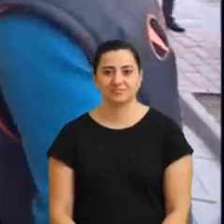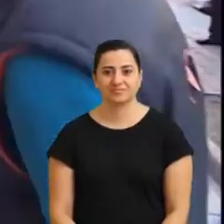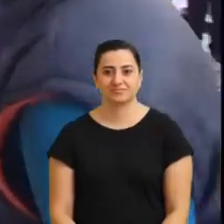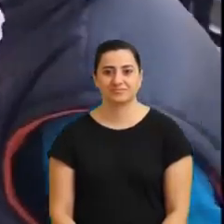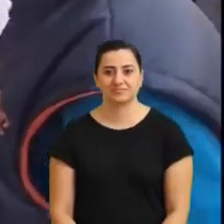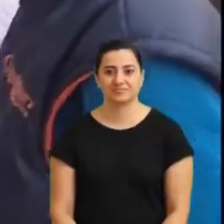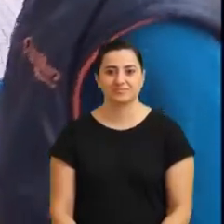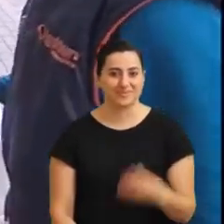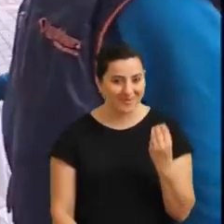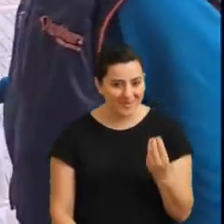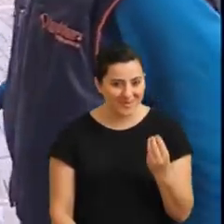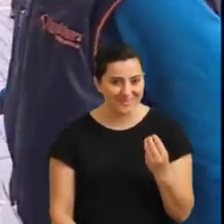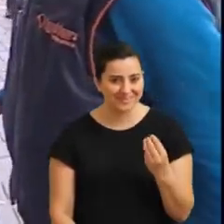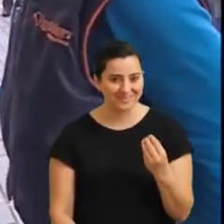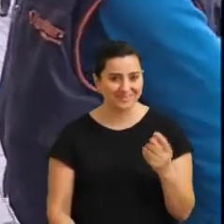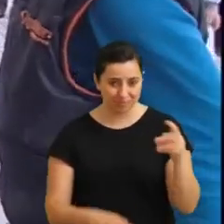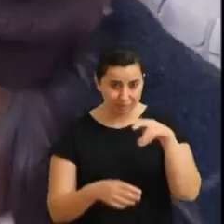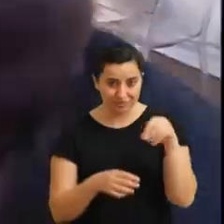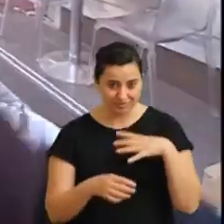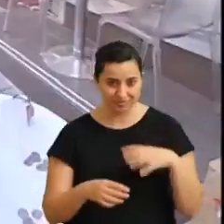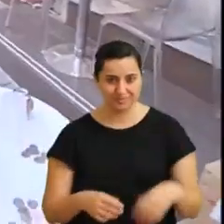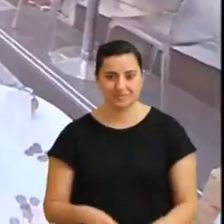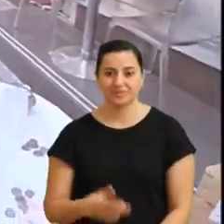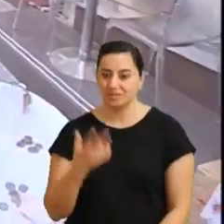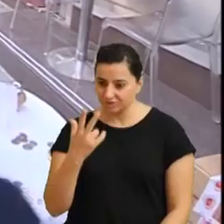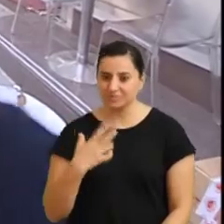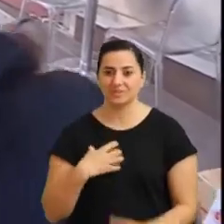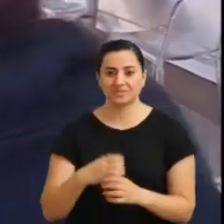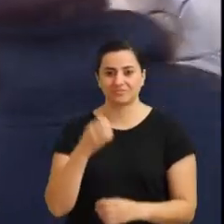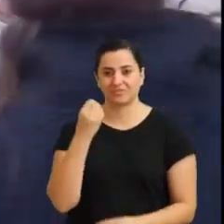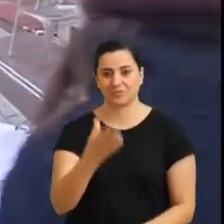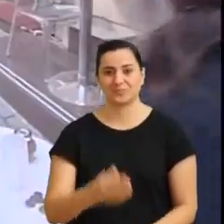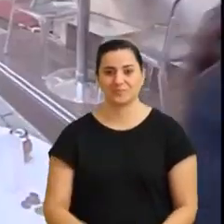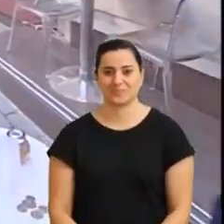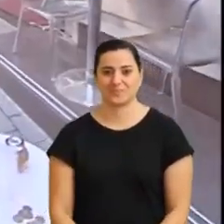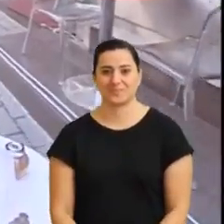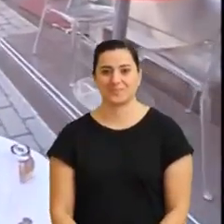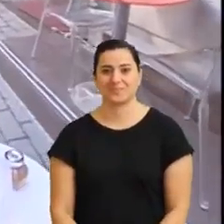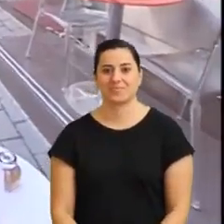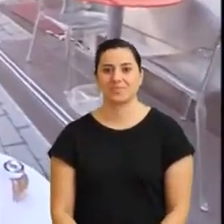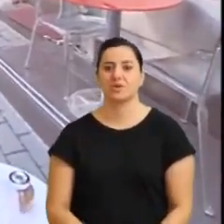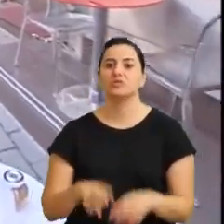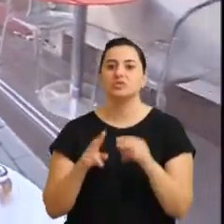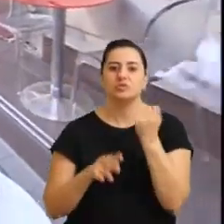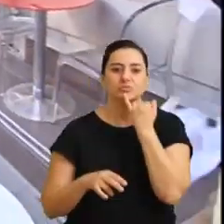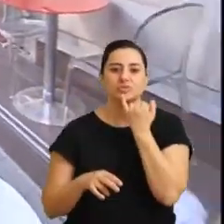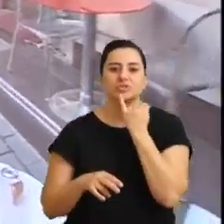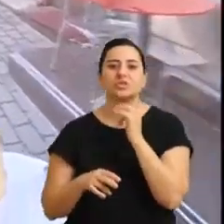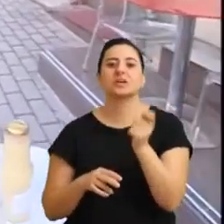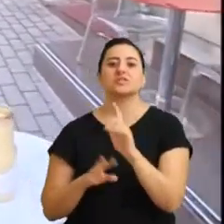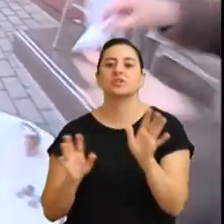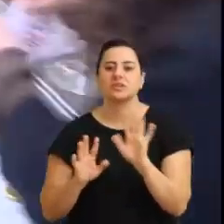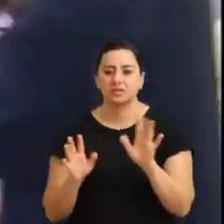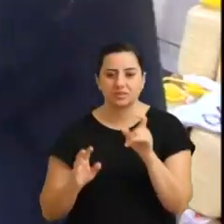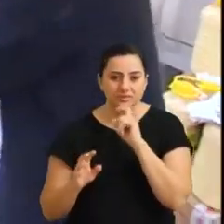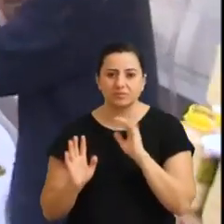Oh. Üstüne ekeyim mi şundan? Ver 3 liradan, veriyorum. Yok yok, tamam oldu. Müşteri oraya kaçırma, çok